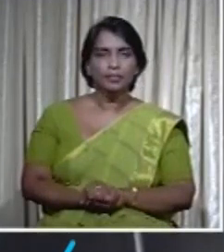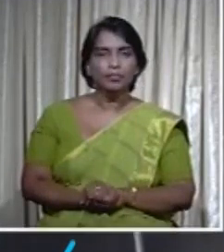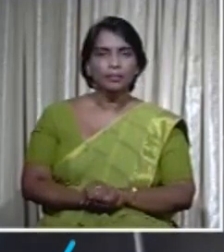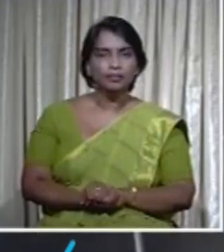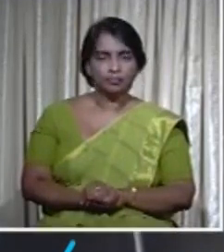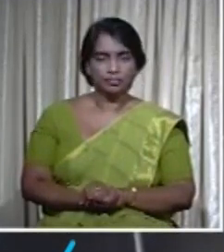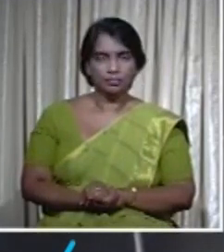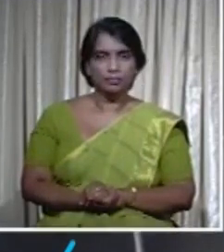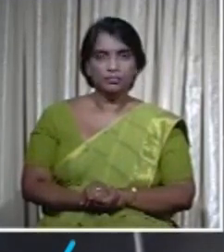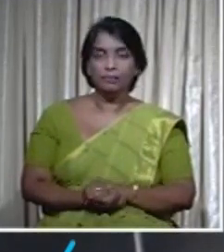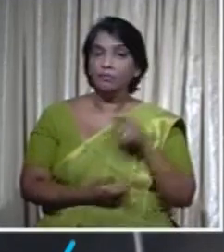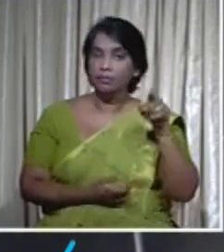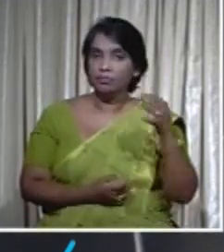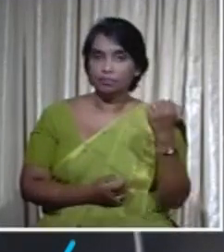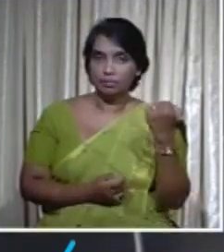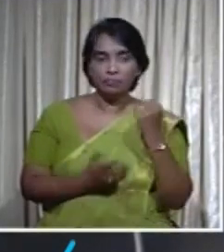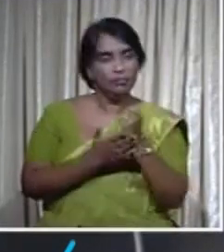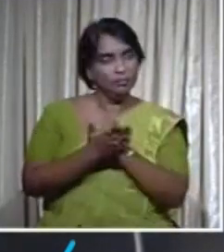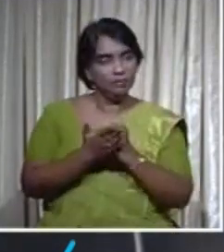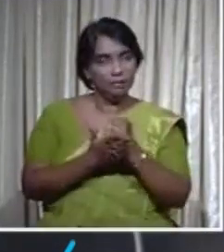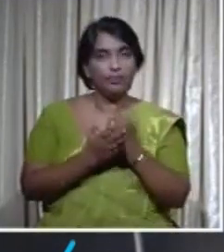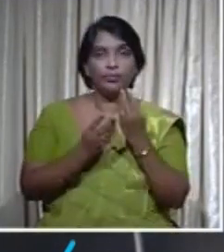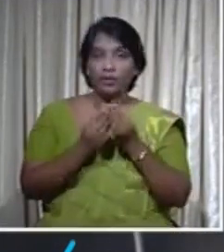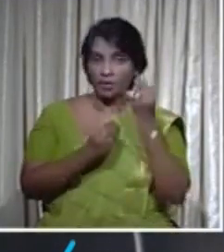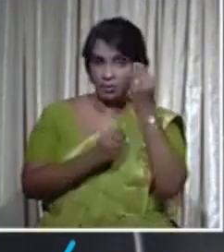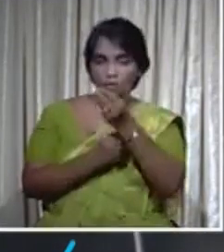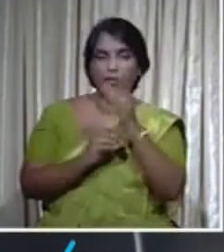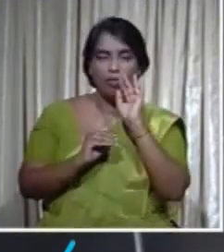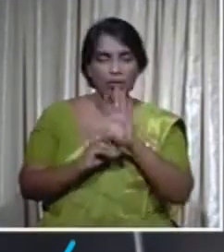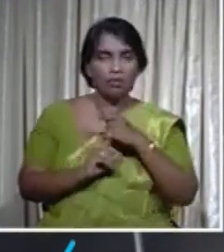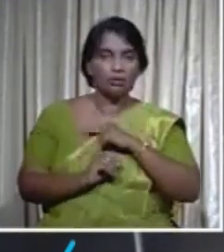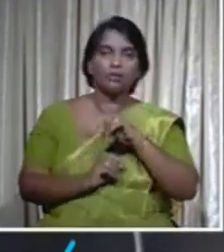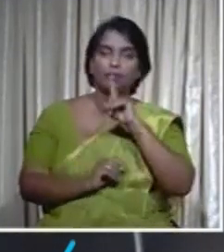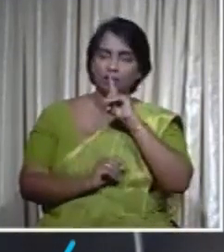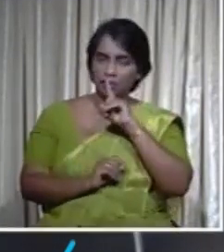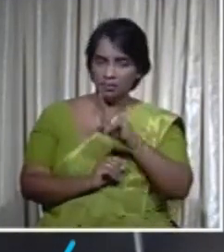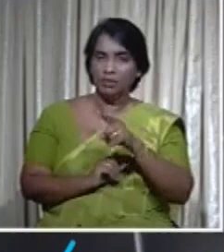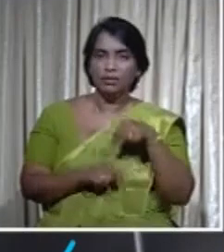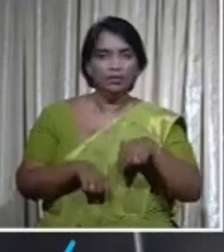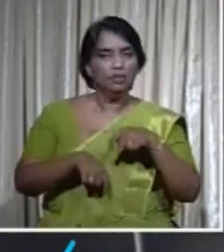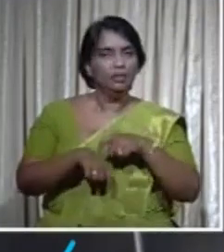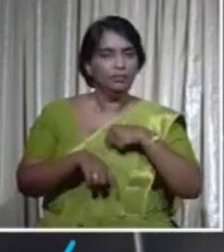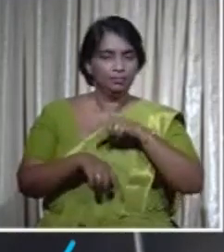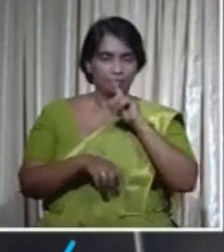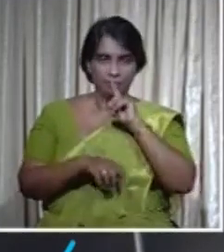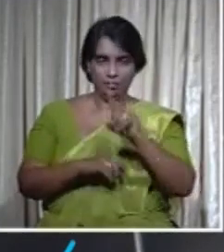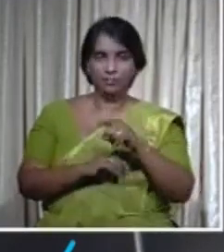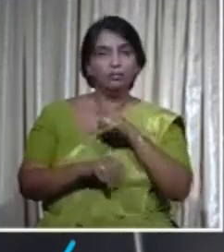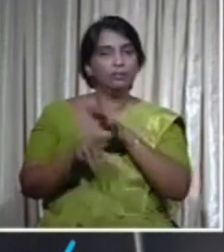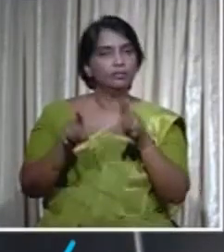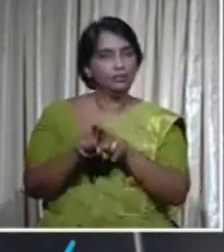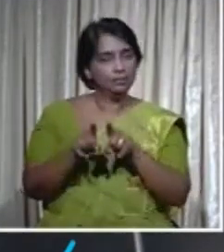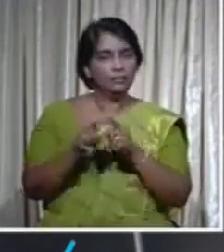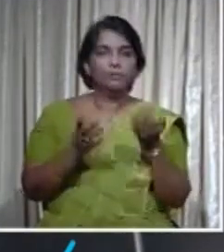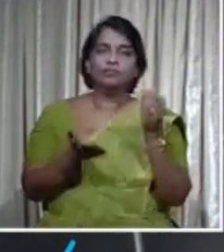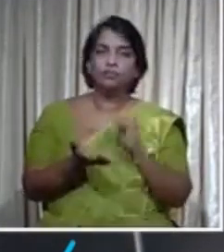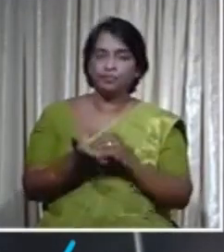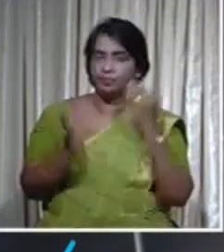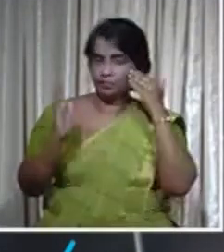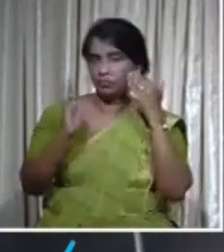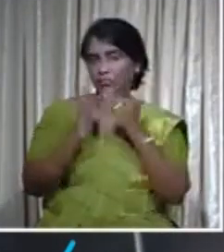ஒப்படைக்க வேண்டும் என்ற கோரிக்கையை நான் முன்வைத்து நிற்கின்றேன் அதைவிட இன்னொரு விடயம் இந்த